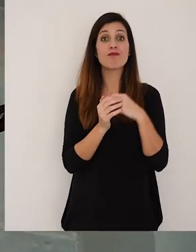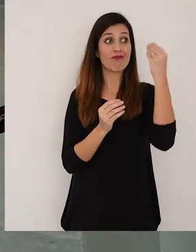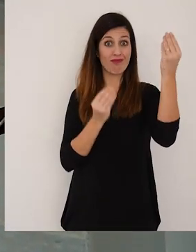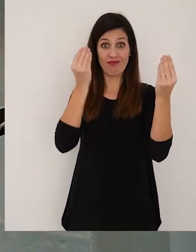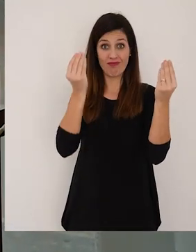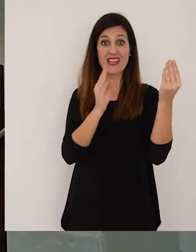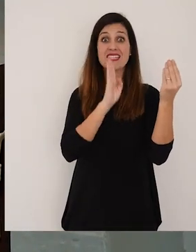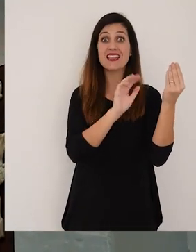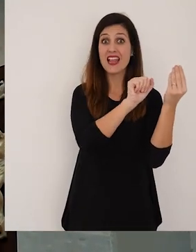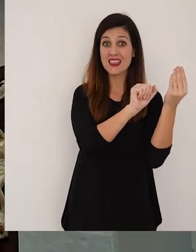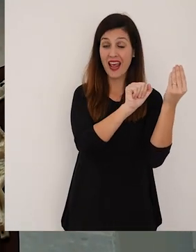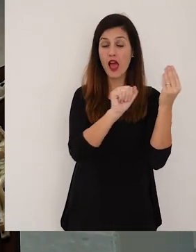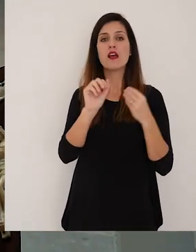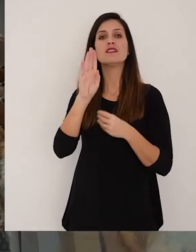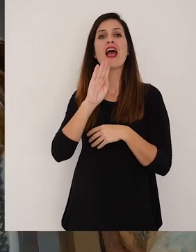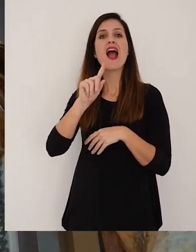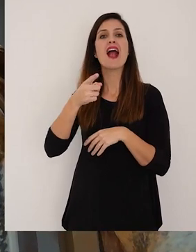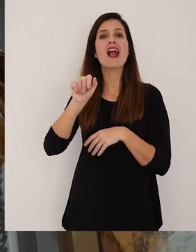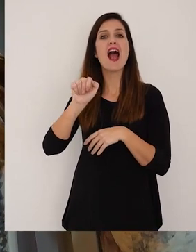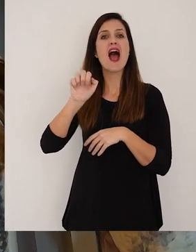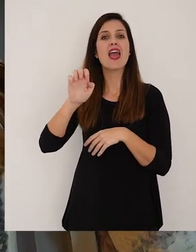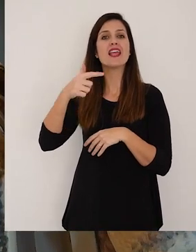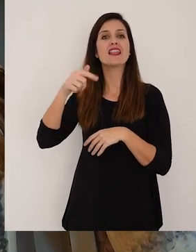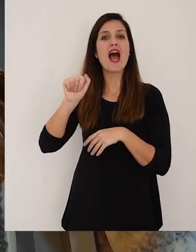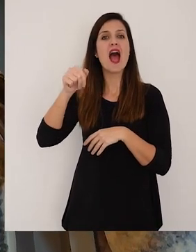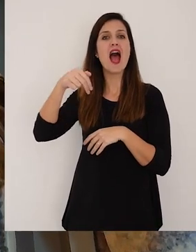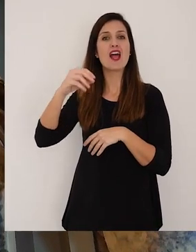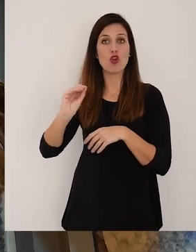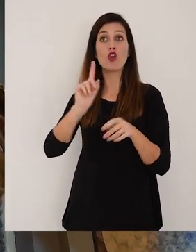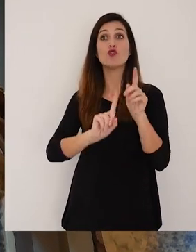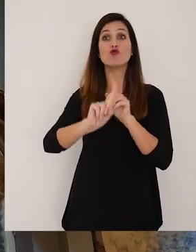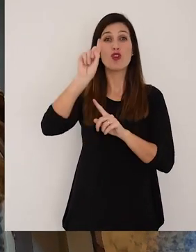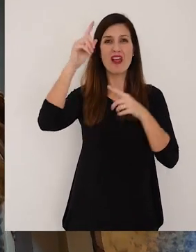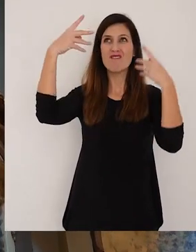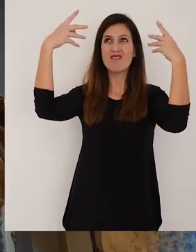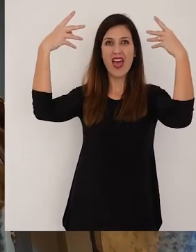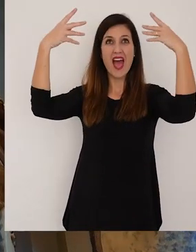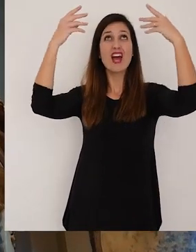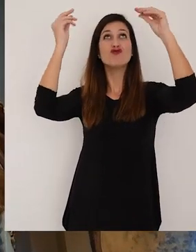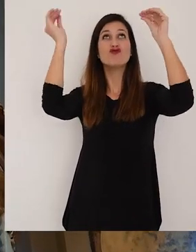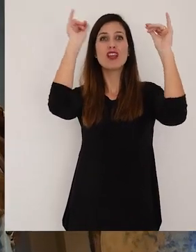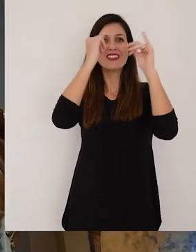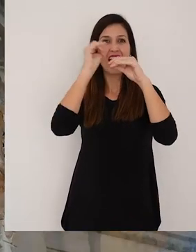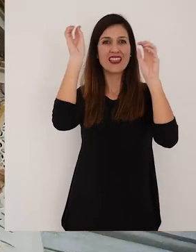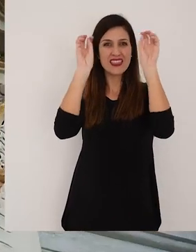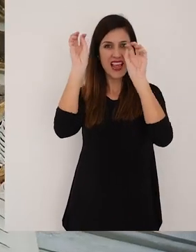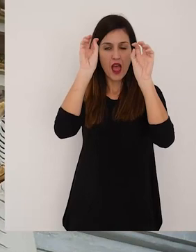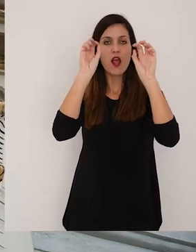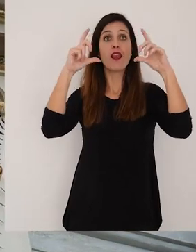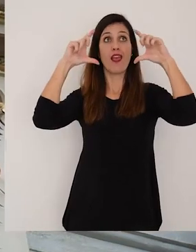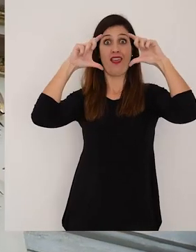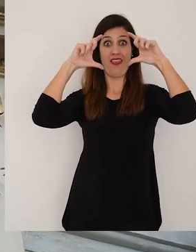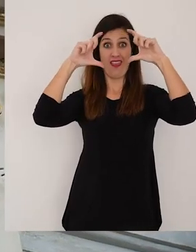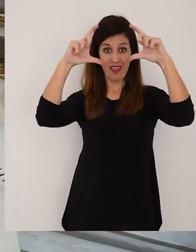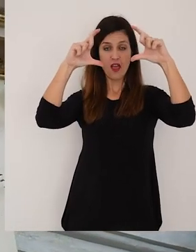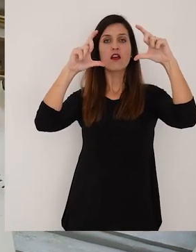Le statue dei santi Andrea e Gaetano fanno da cornice alla struttura, mentre in alto, tra frange e cartigli, compare la tela ovale di San